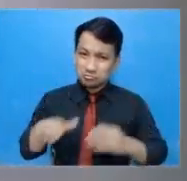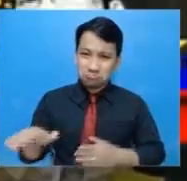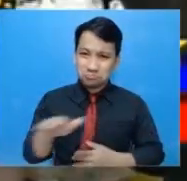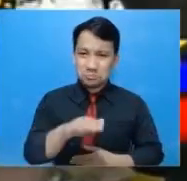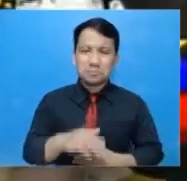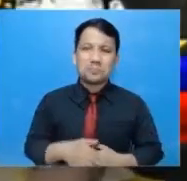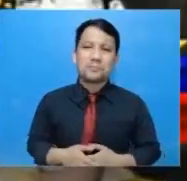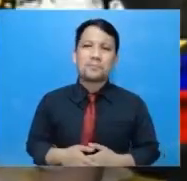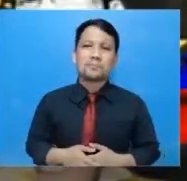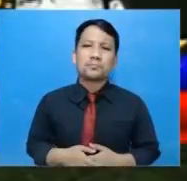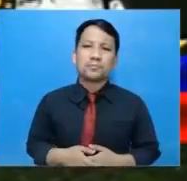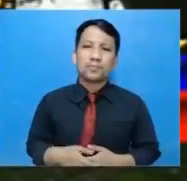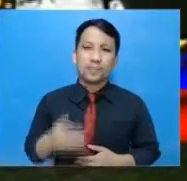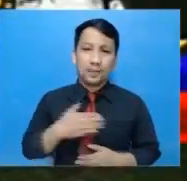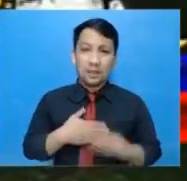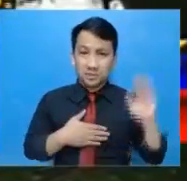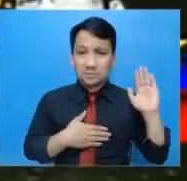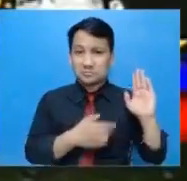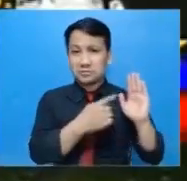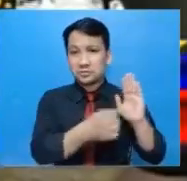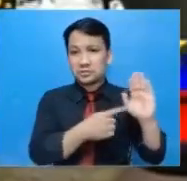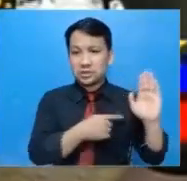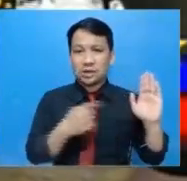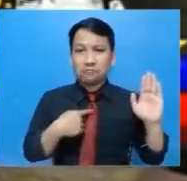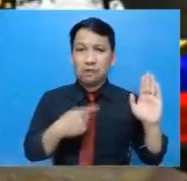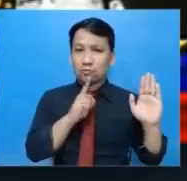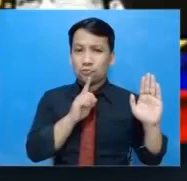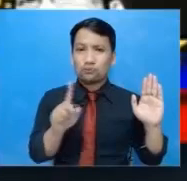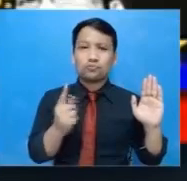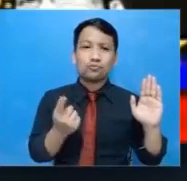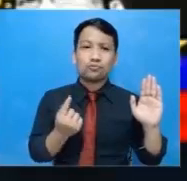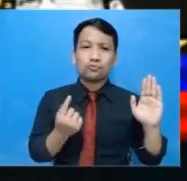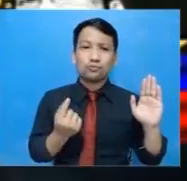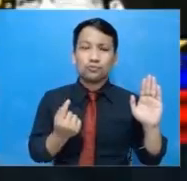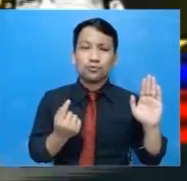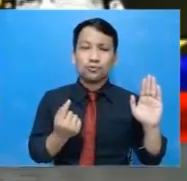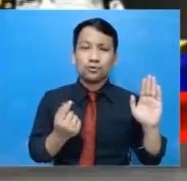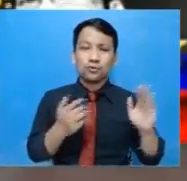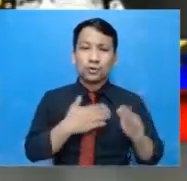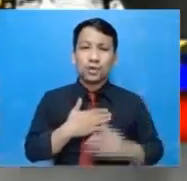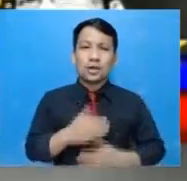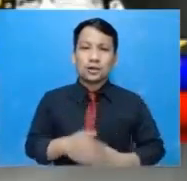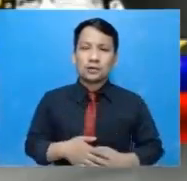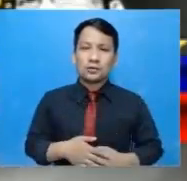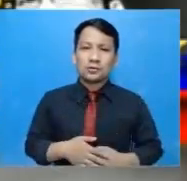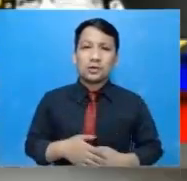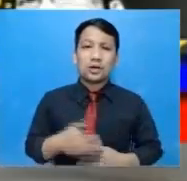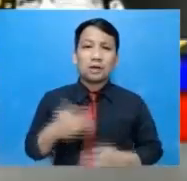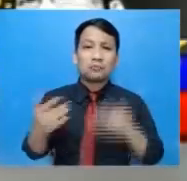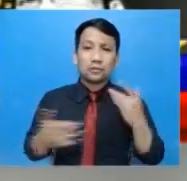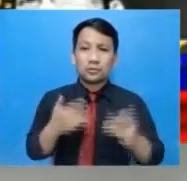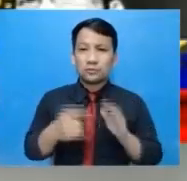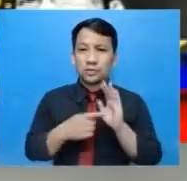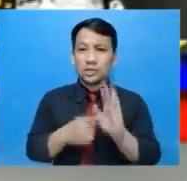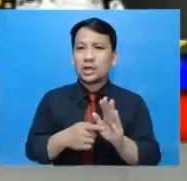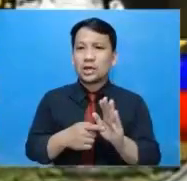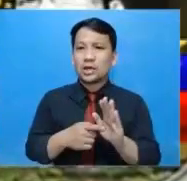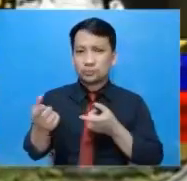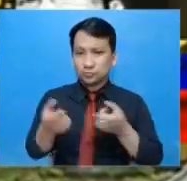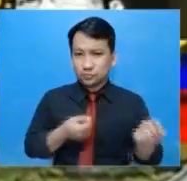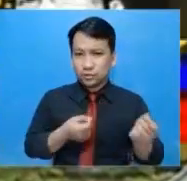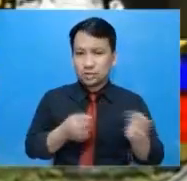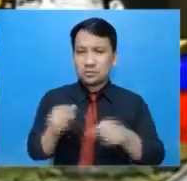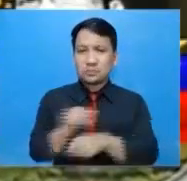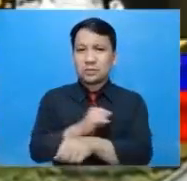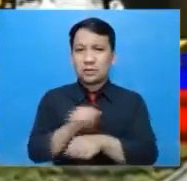Si Benigno Aquino III, tutuparin ko ng buong katapatan. At sigasig ang aking mga tungkulin. At sigasig ang